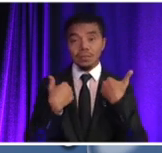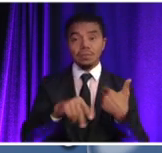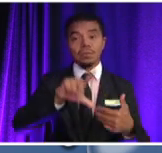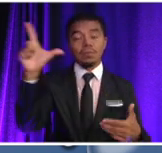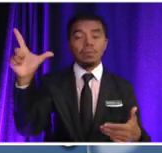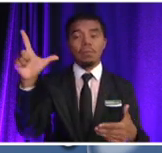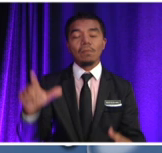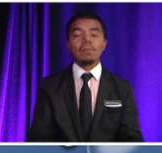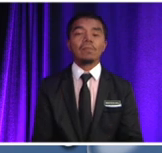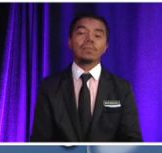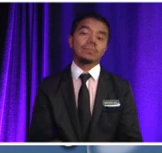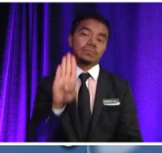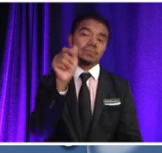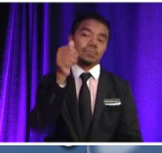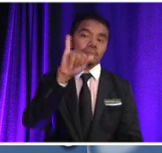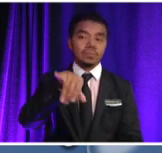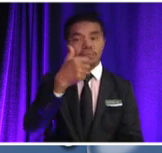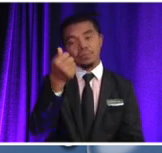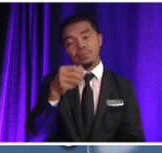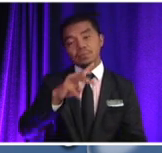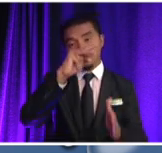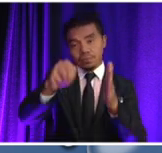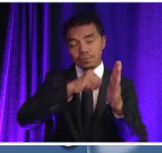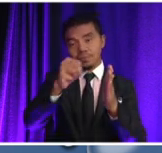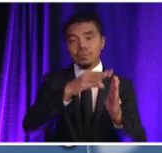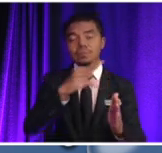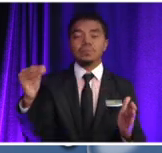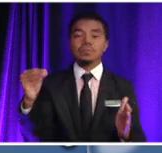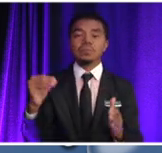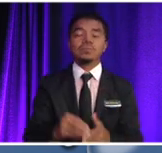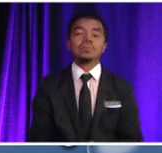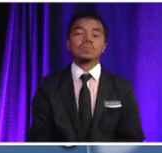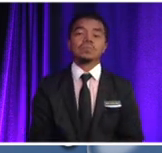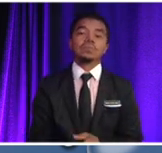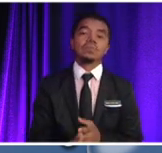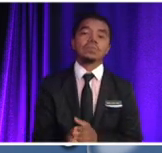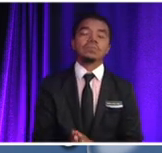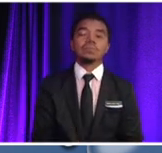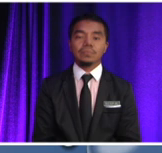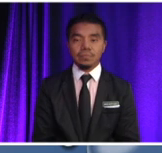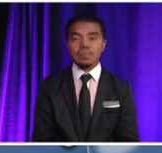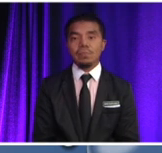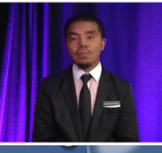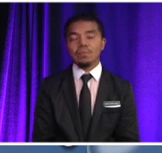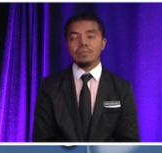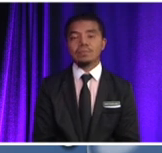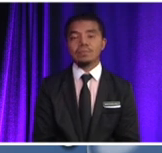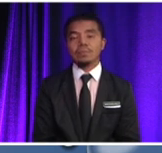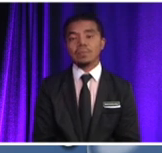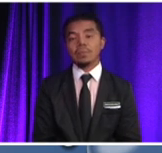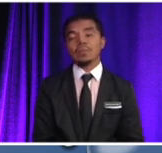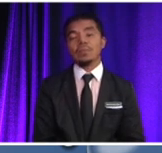baja racun prosa semua tuh yang keempat pengeluaran pemborong peruncing dan sini tambah